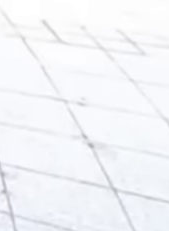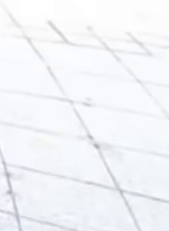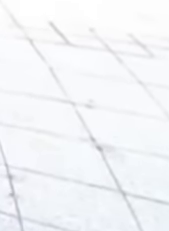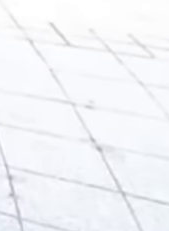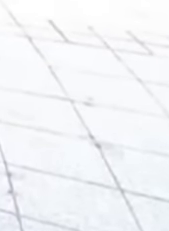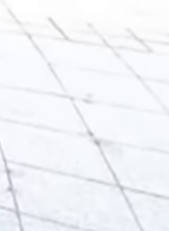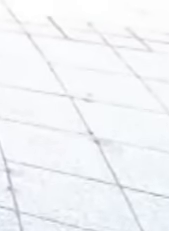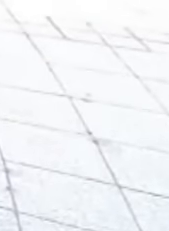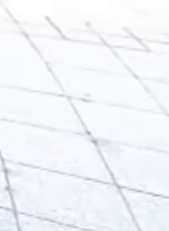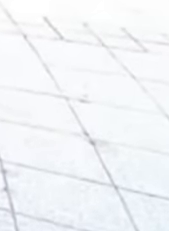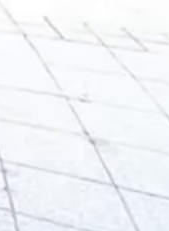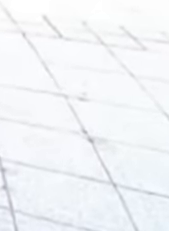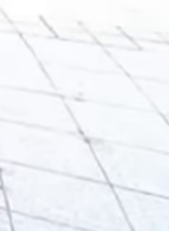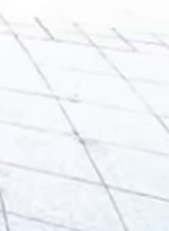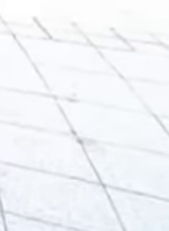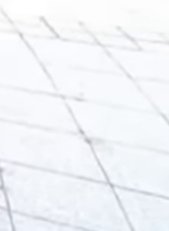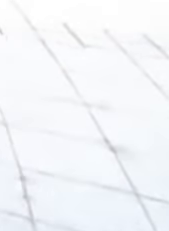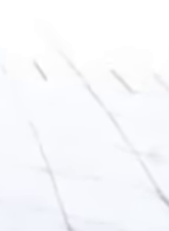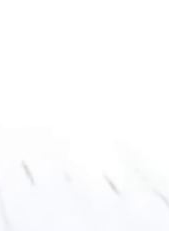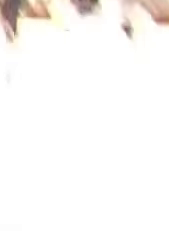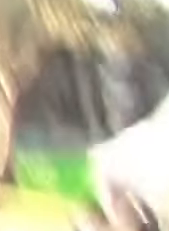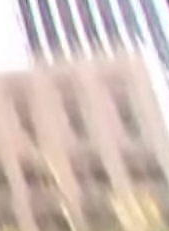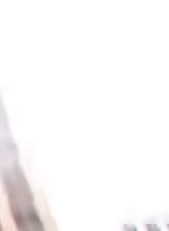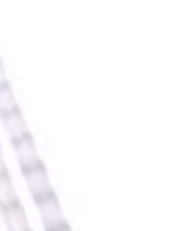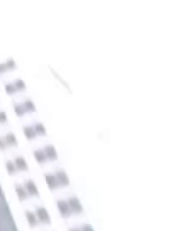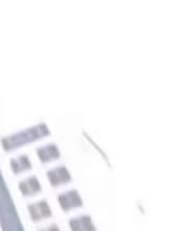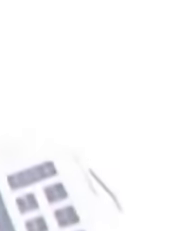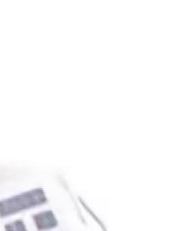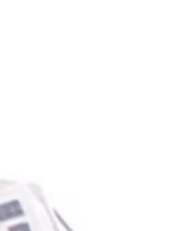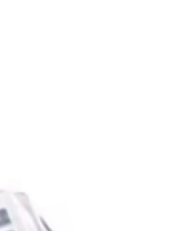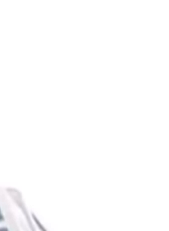지금 라이브로 시작합니다. 잠깐만요.